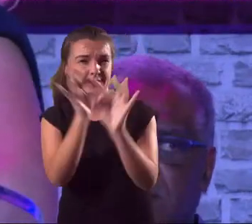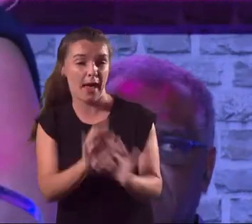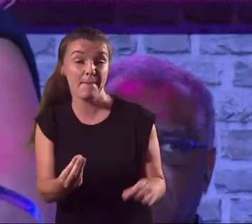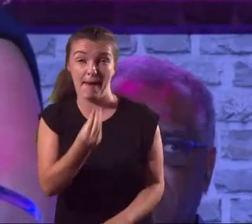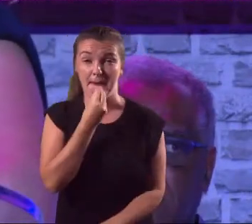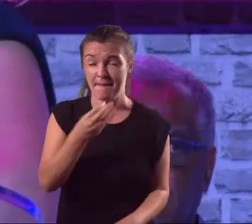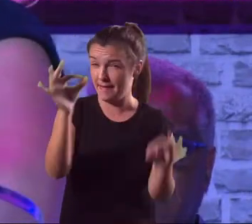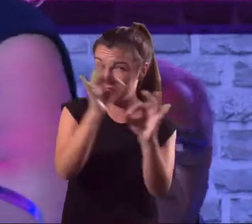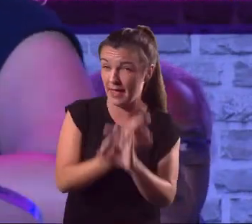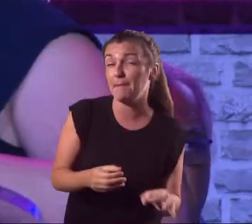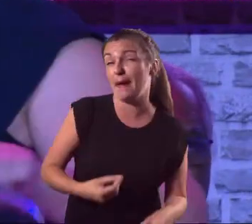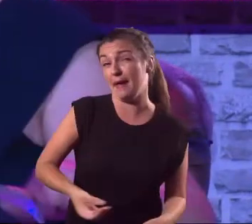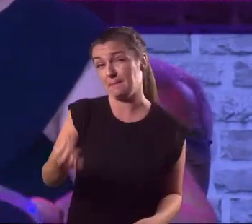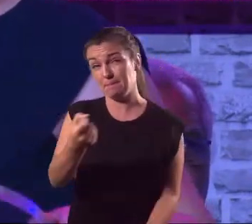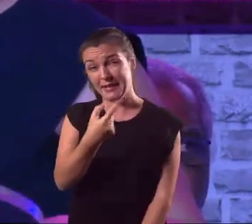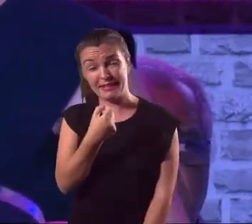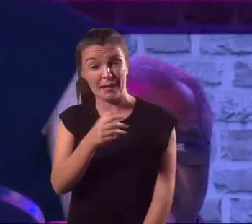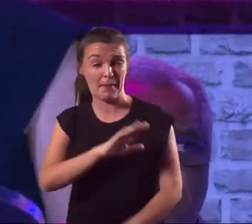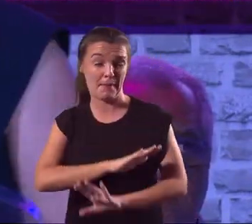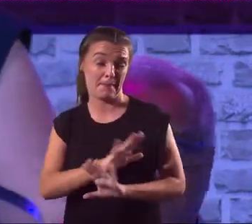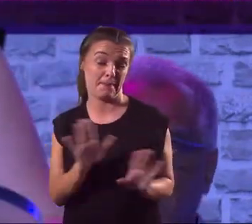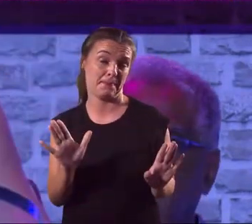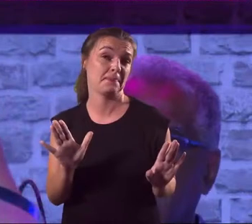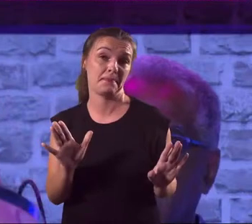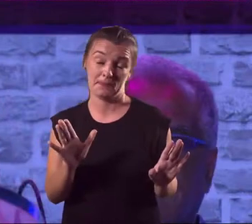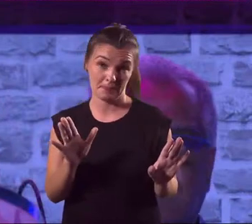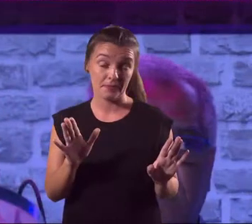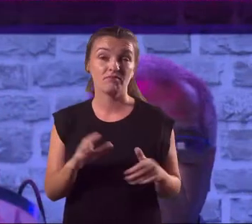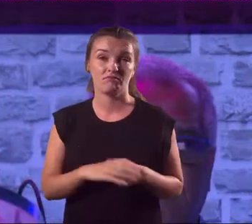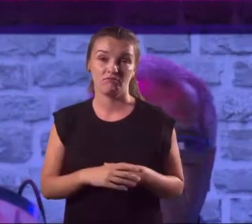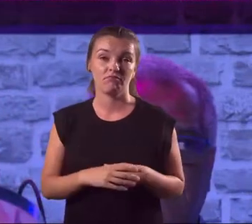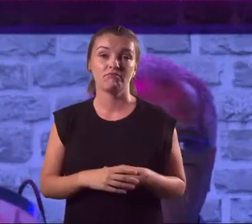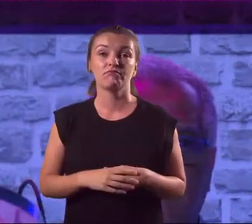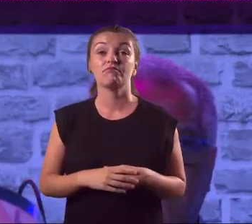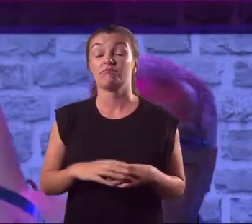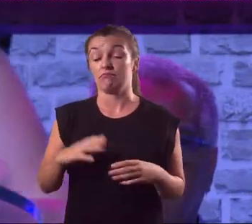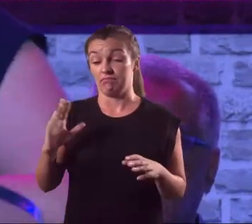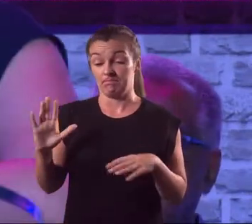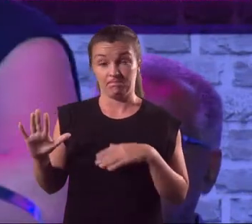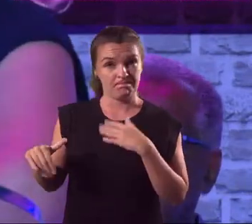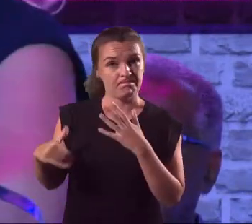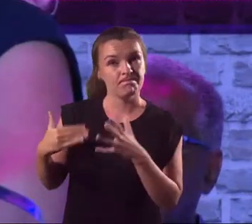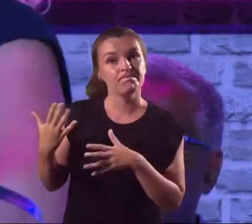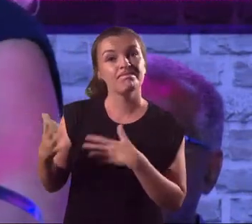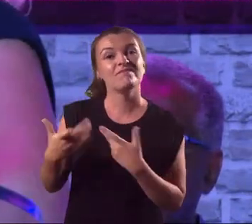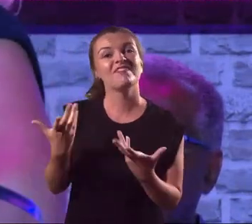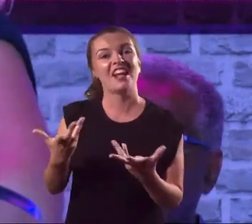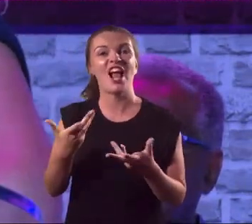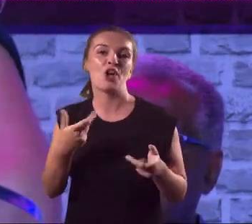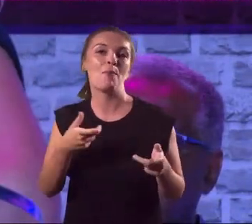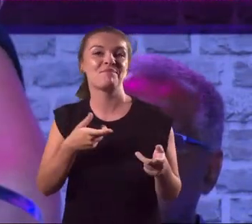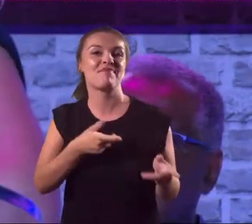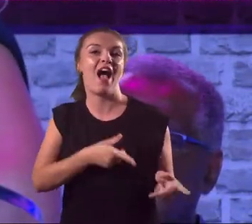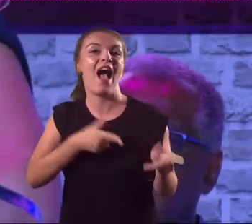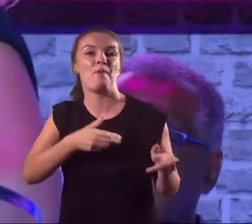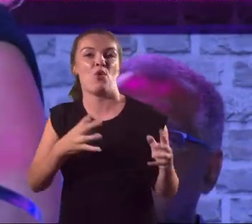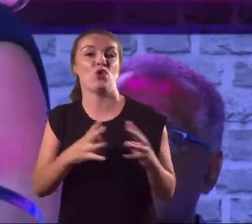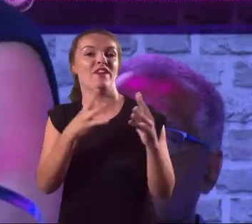sans médicaments. De même, depuis, ils ont utilisé la famine comme arme de